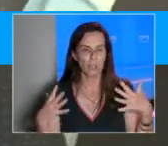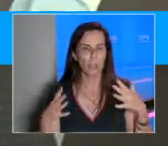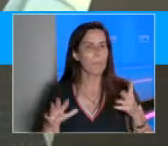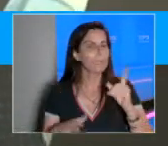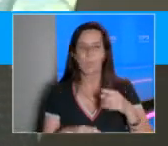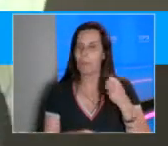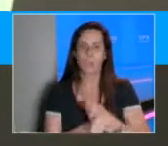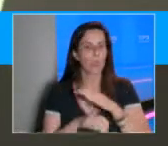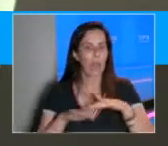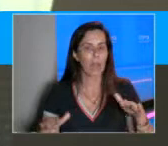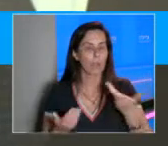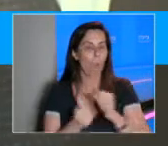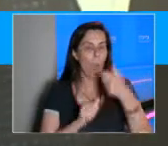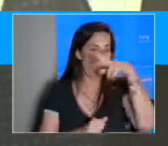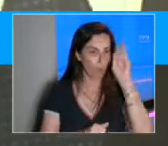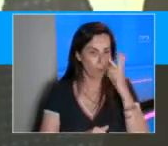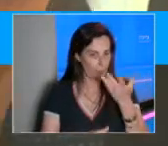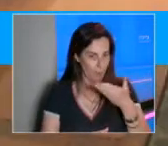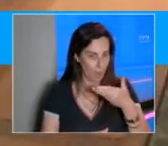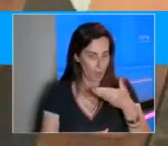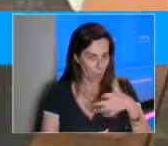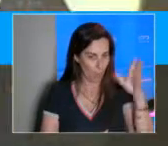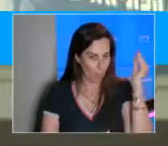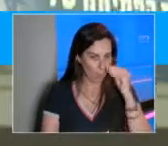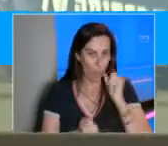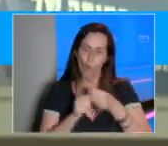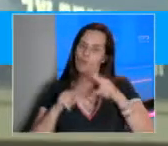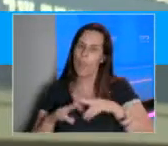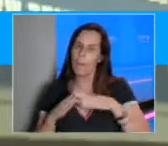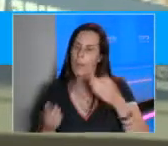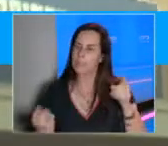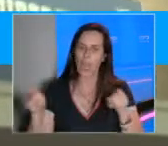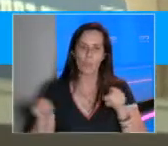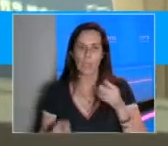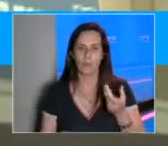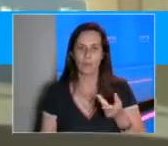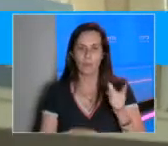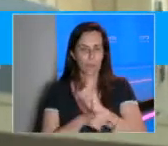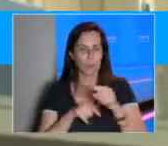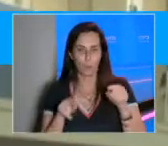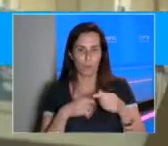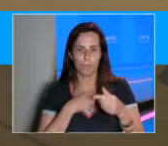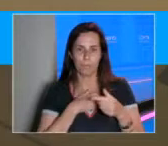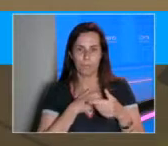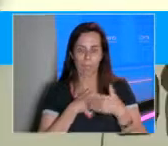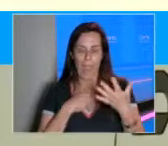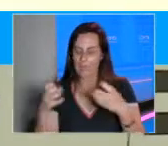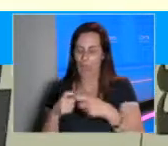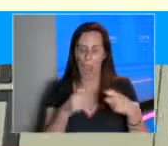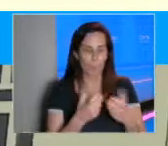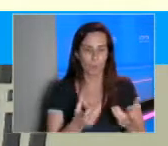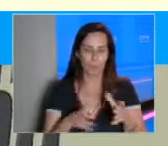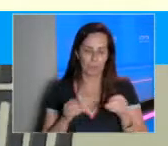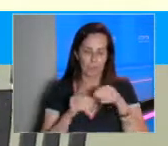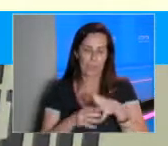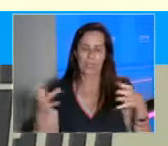מה צריכים לעשות הילדים או ההורים שלהם? לשלוח אותם לבית הספר או להישאר בבית? אתה יודע, בתקופה הזאת שאין קפסולות, נכנסים